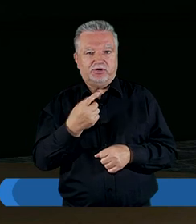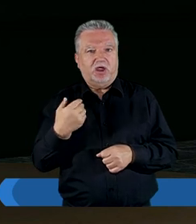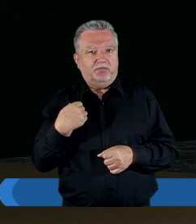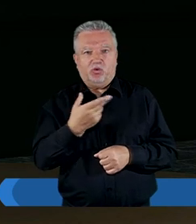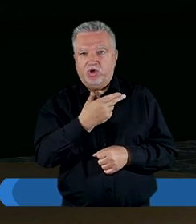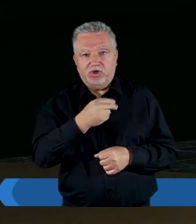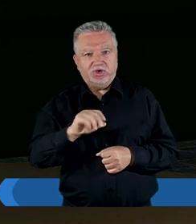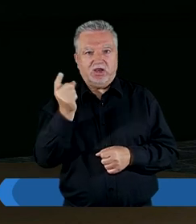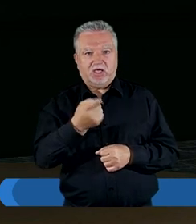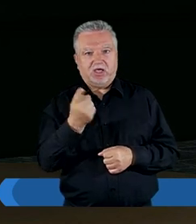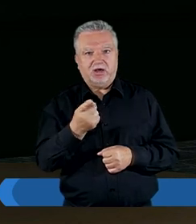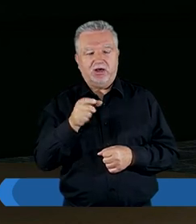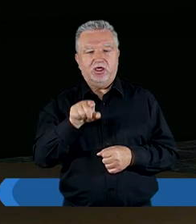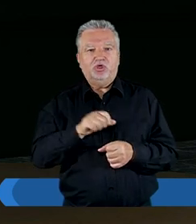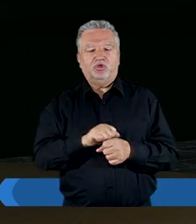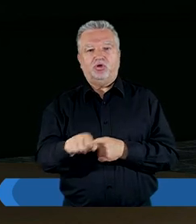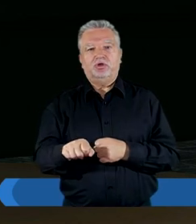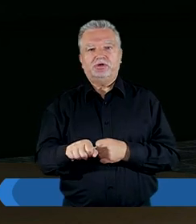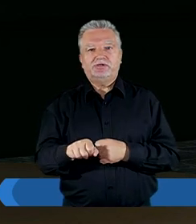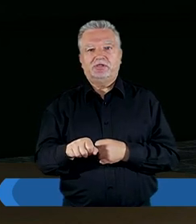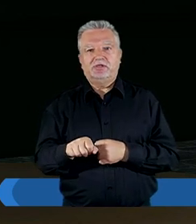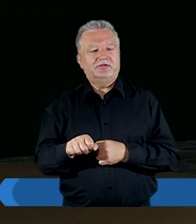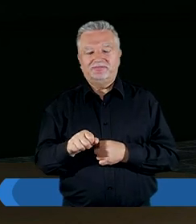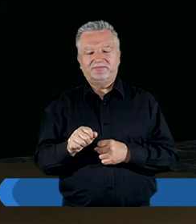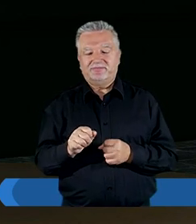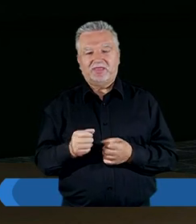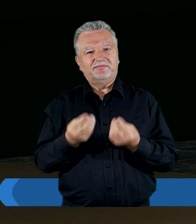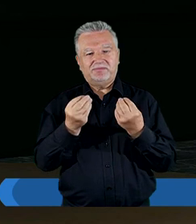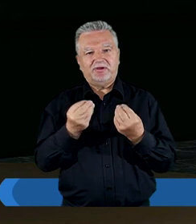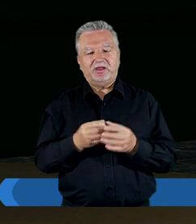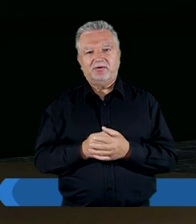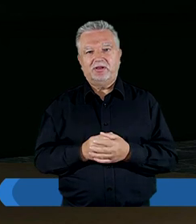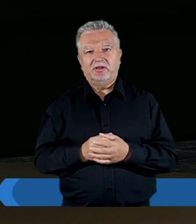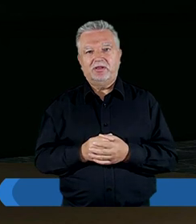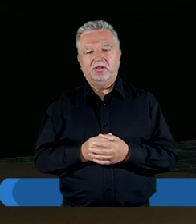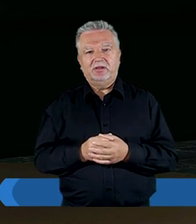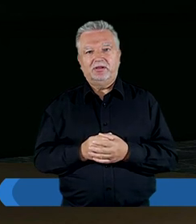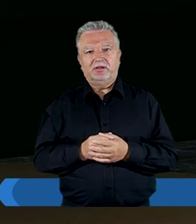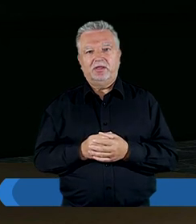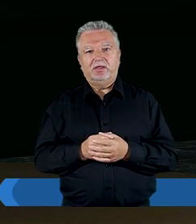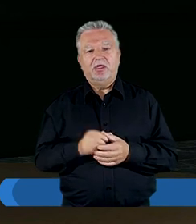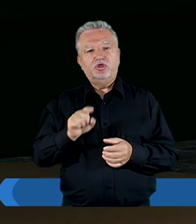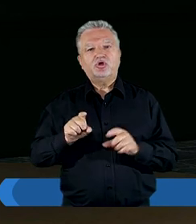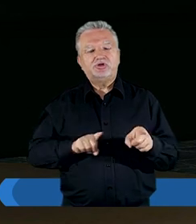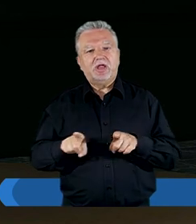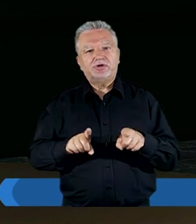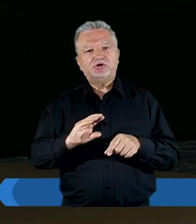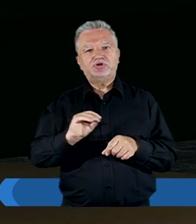nienaganny? To jest no, niepojęte. Oczywiście to oznacza,